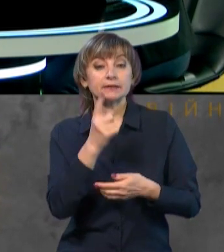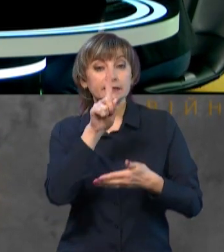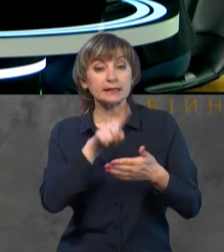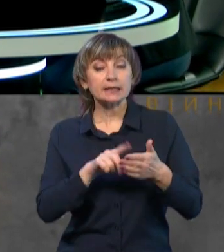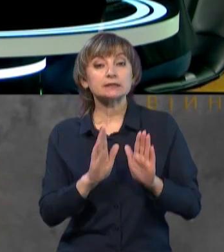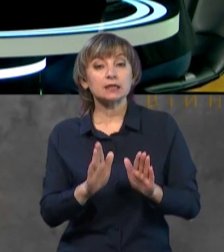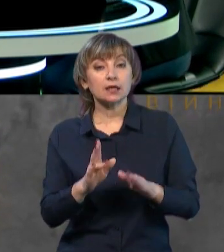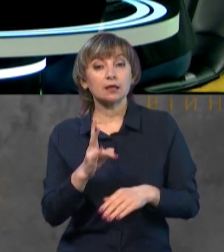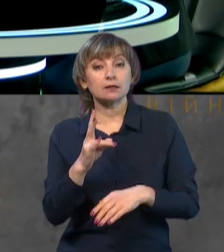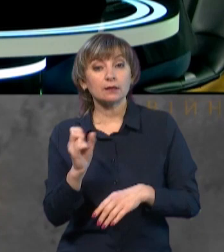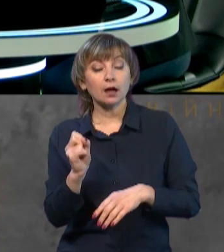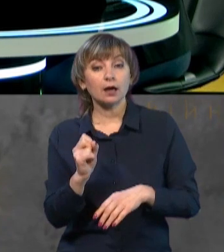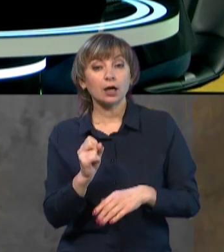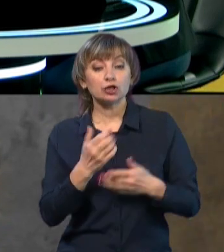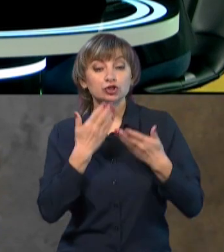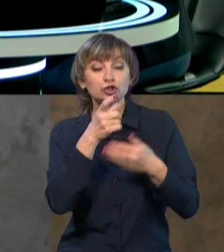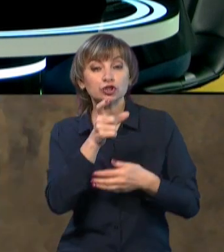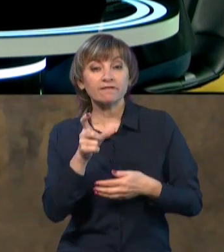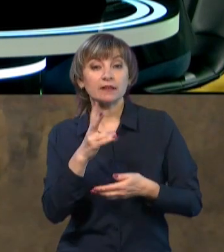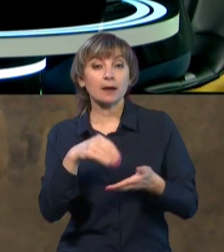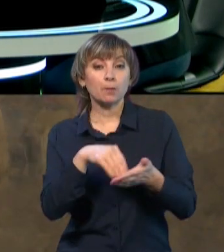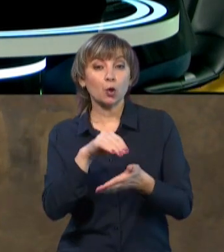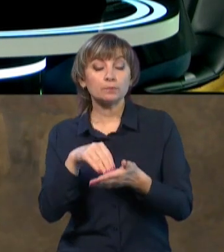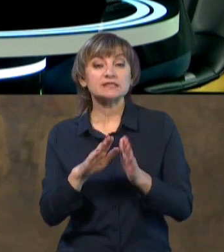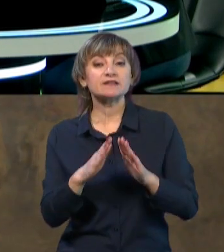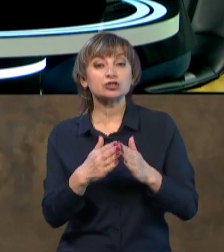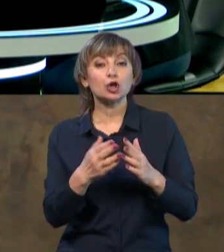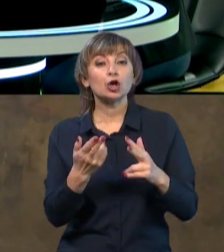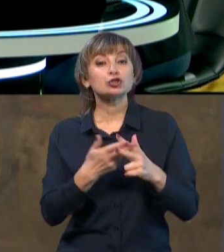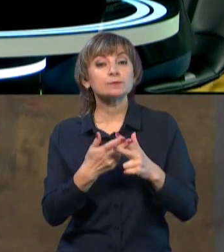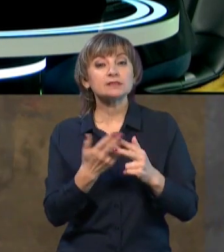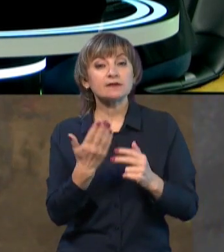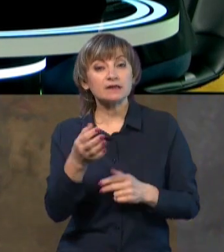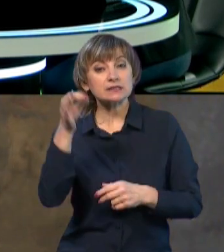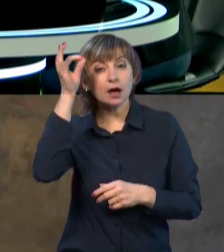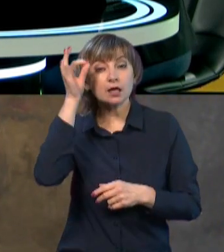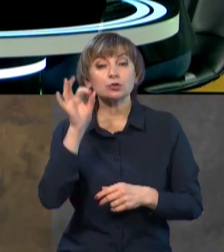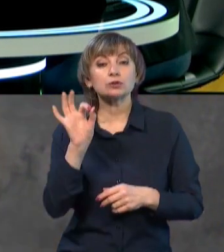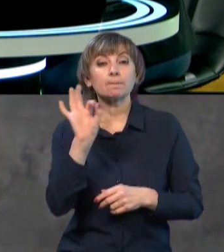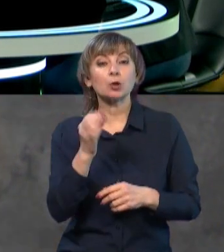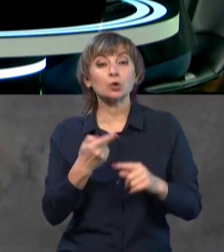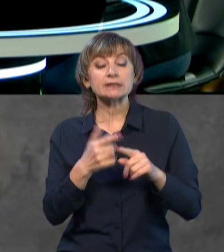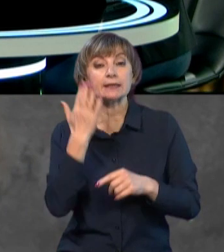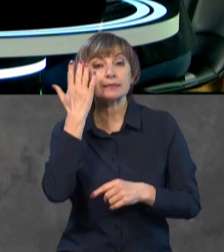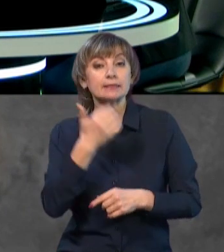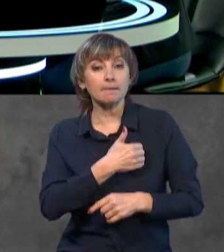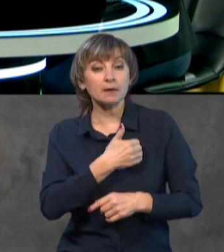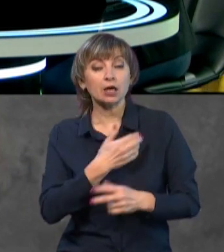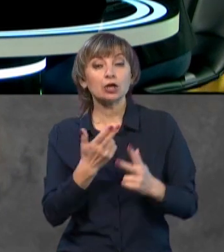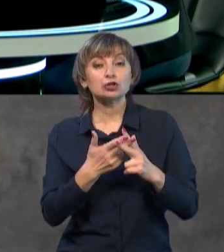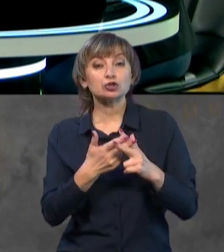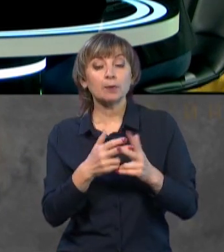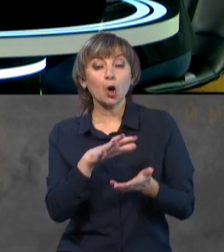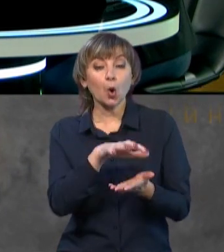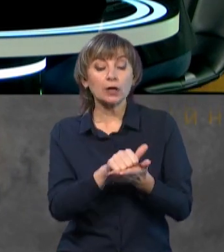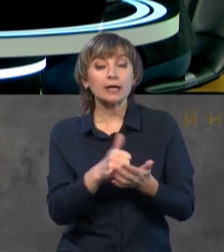тільки на читачів, на покупців книжок. Субсидії, це ви згадуєте про ті наміри субсидіювати